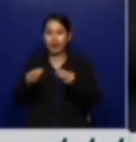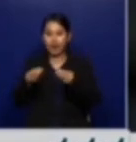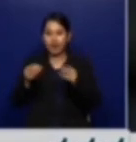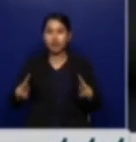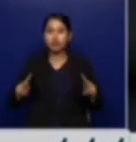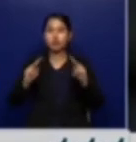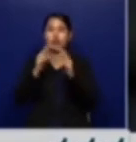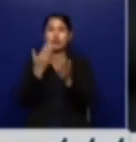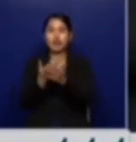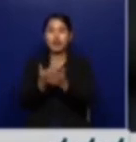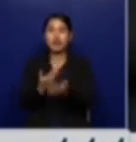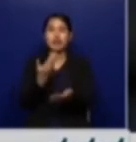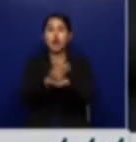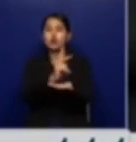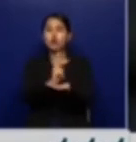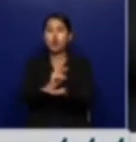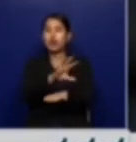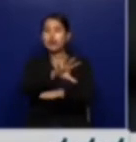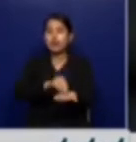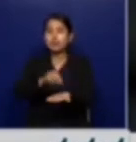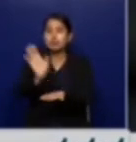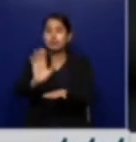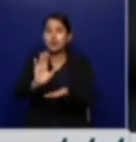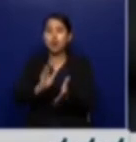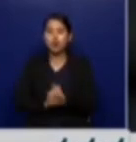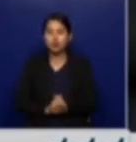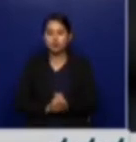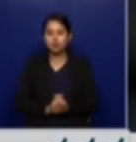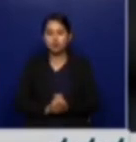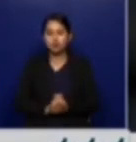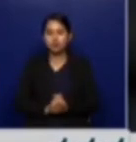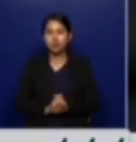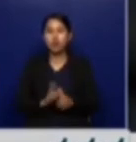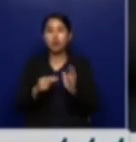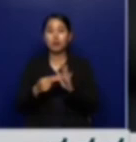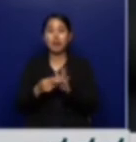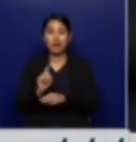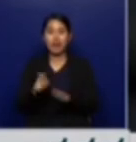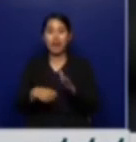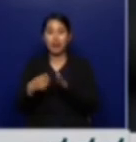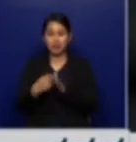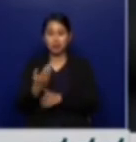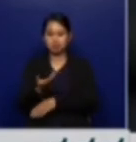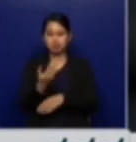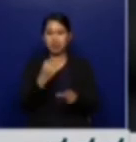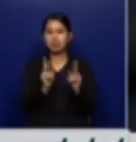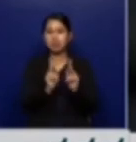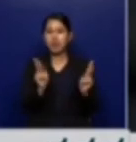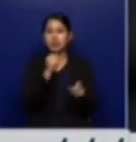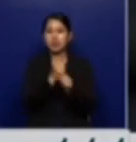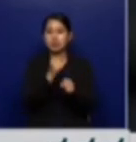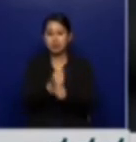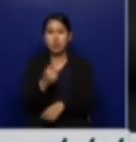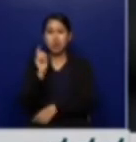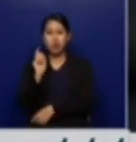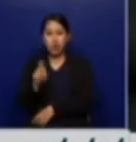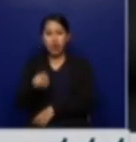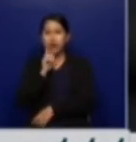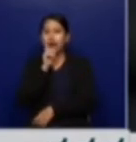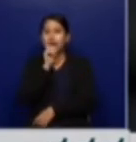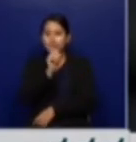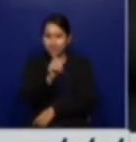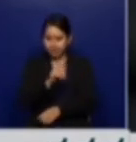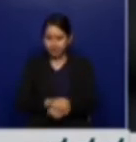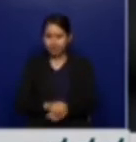กู้หรือไม่ต้องจัดเก็บเพิ่มอันนั้นคือเหตุผลที่กรรมการทำก็ต้องถามว่าเราจะยึ